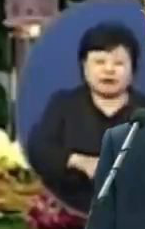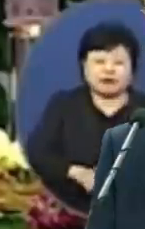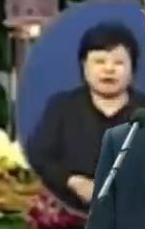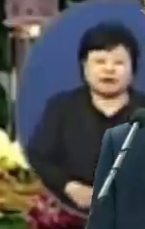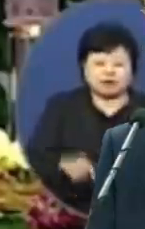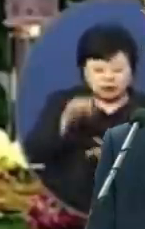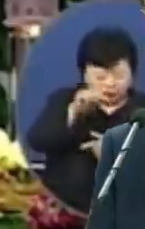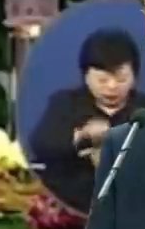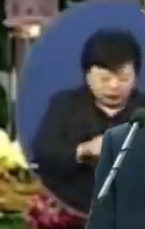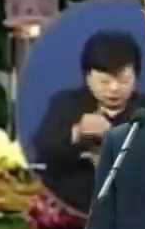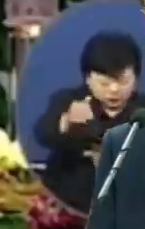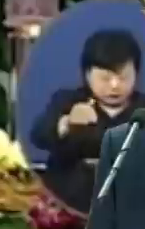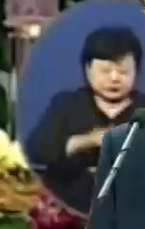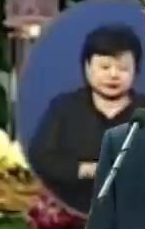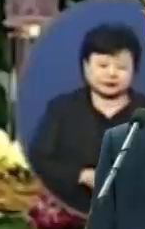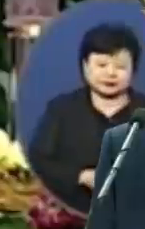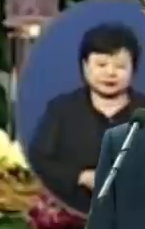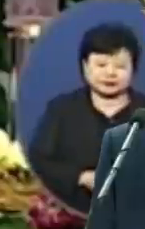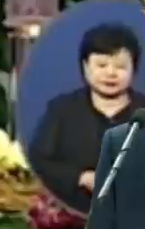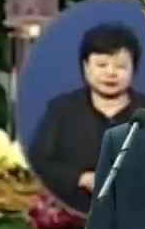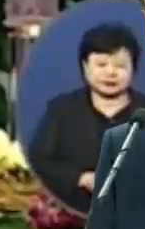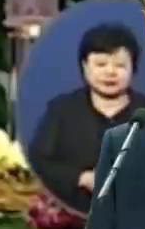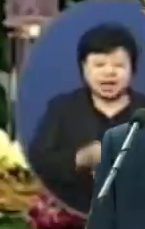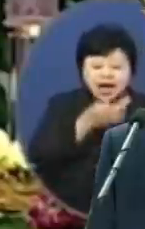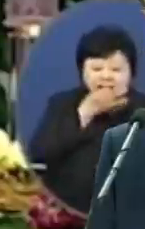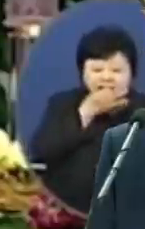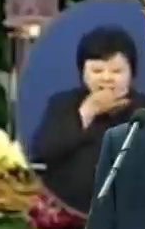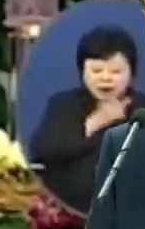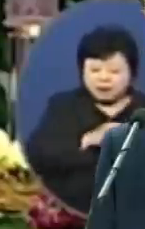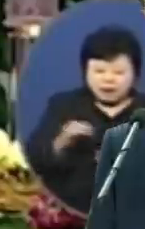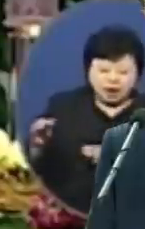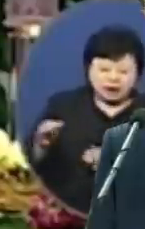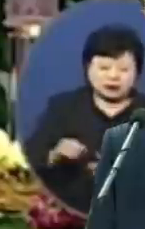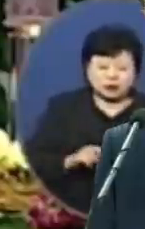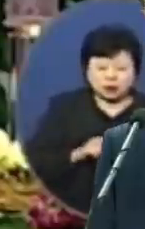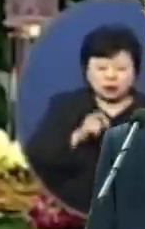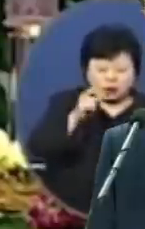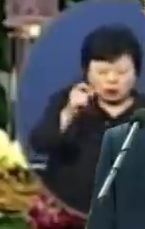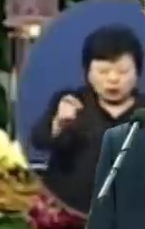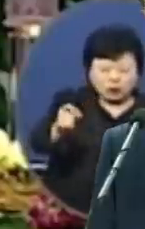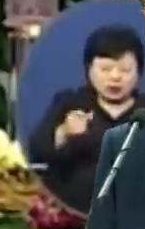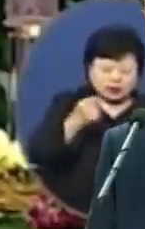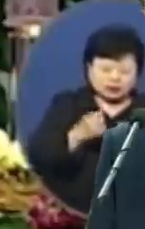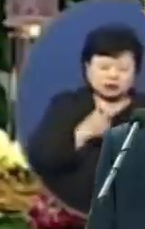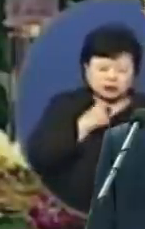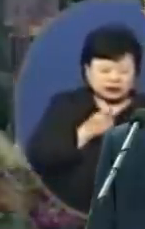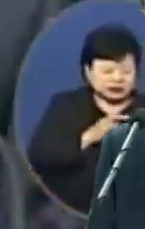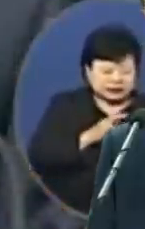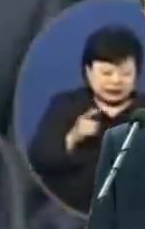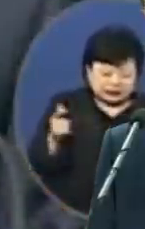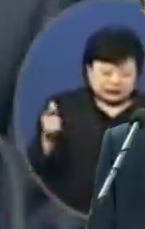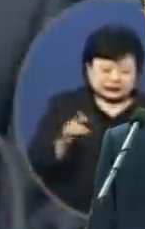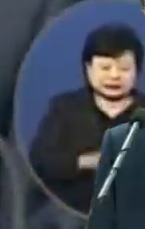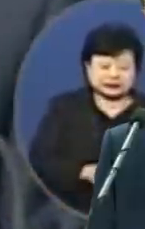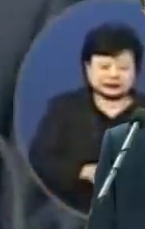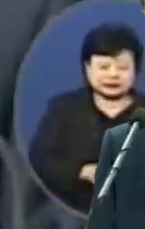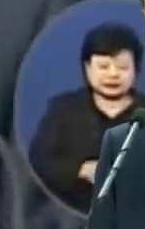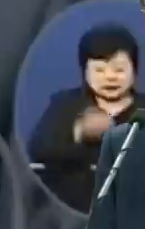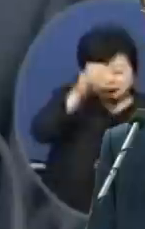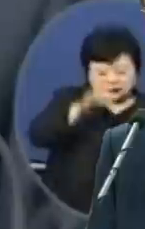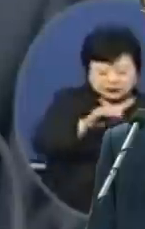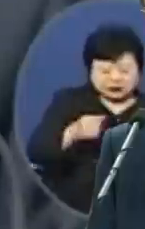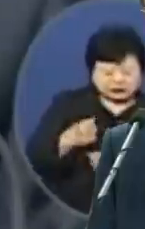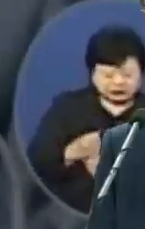하옵소서. 그는 탐욕을 내어서 더 오래 이 세상에 살면서 십자가를